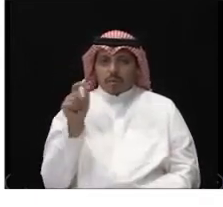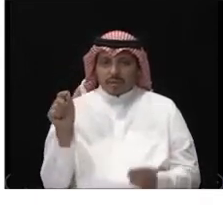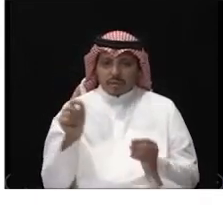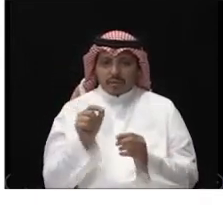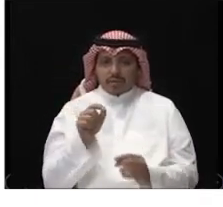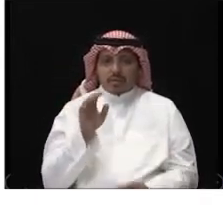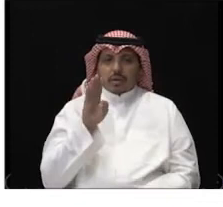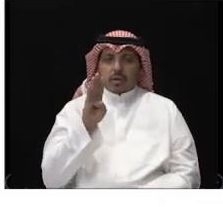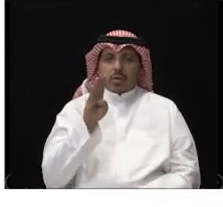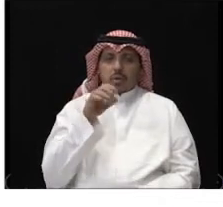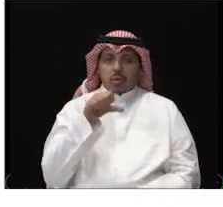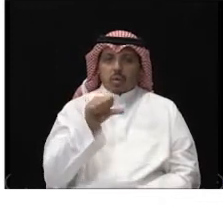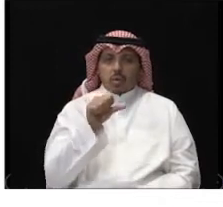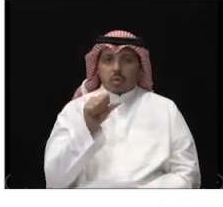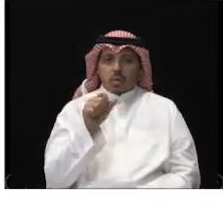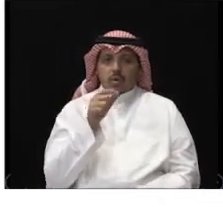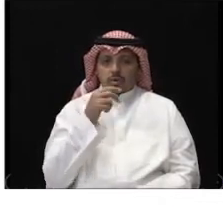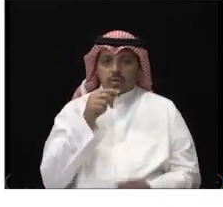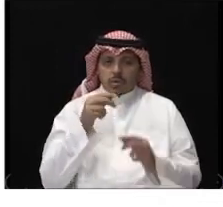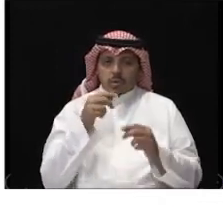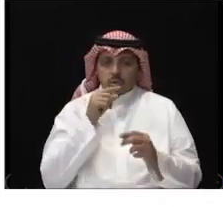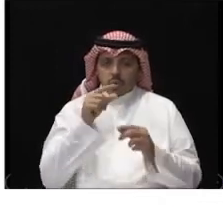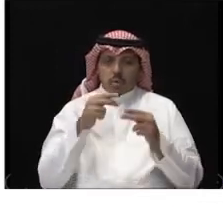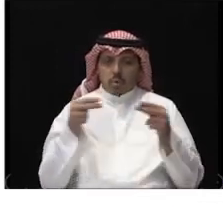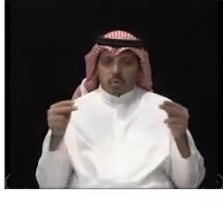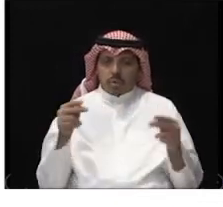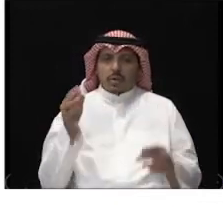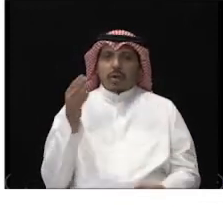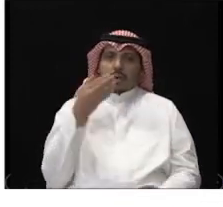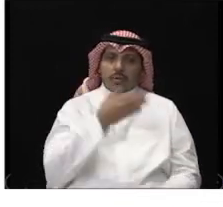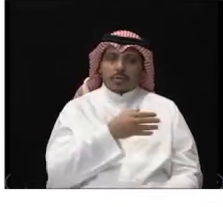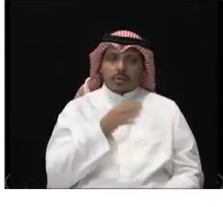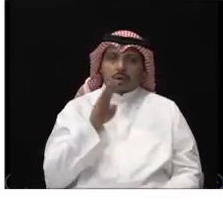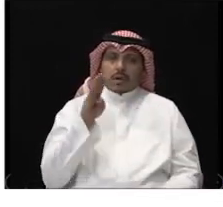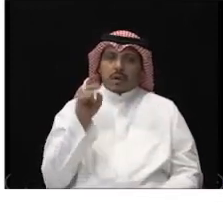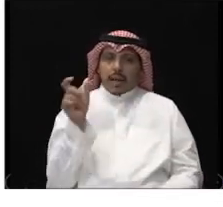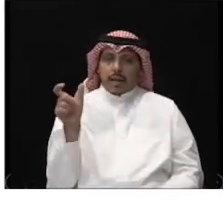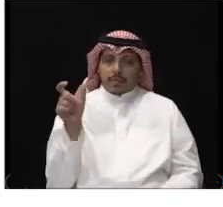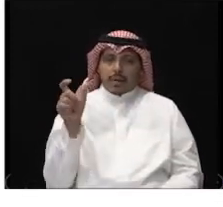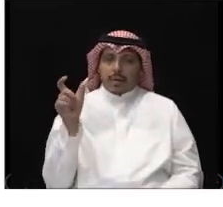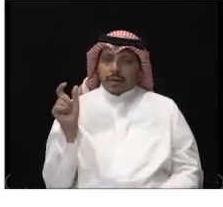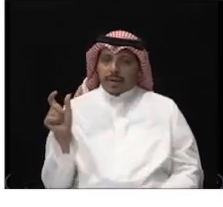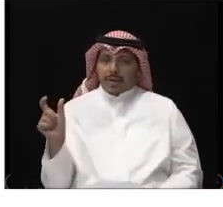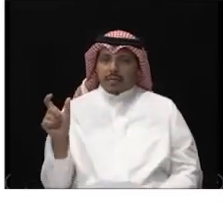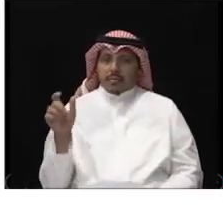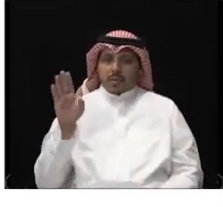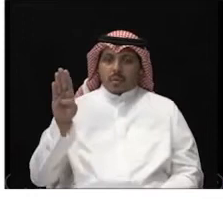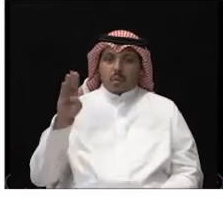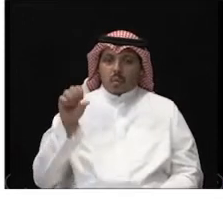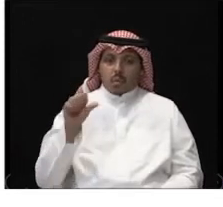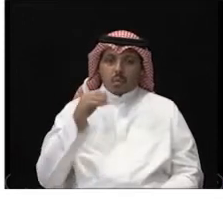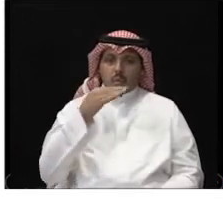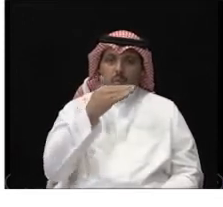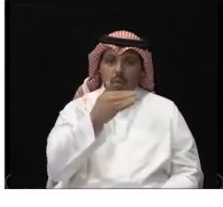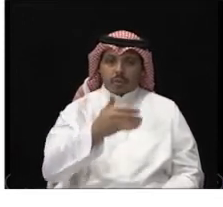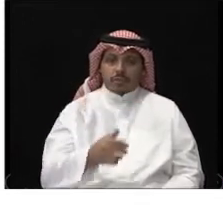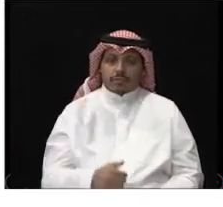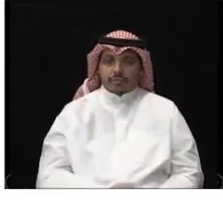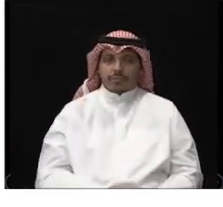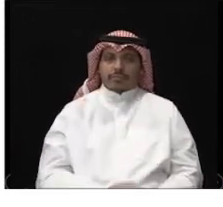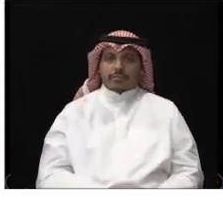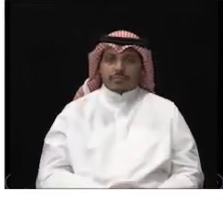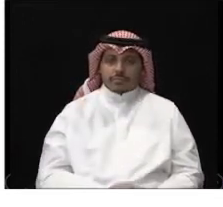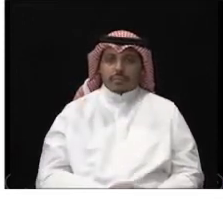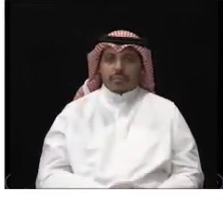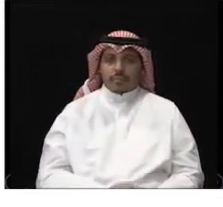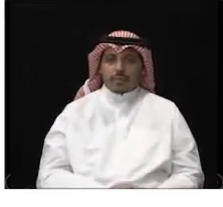كوخ كوخ، أحسنتم. إذا هنا صوت قصير كو، هنا كو صوت طويل.